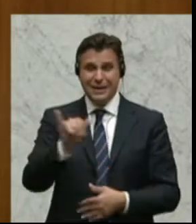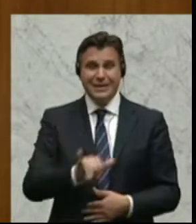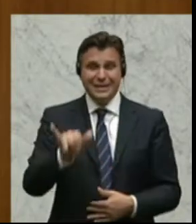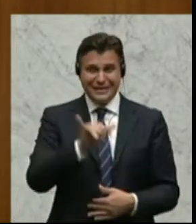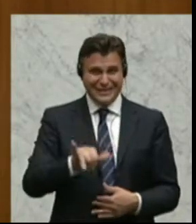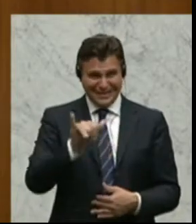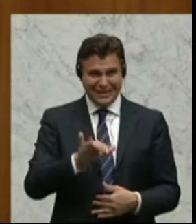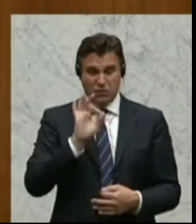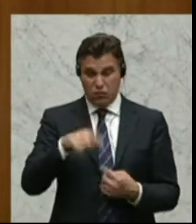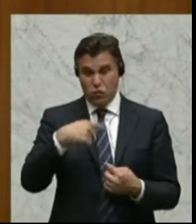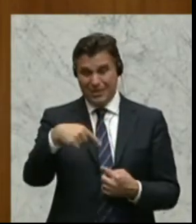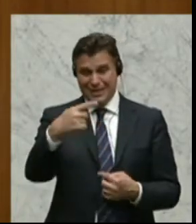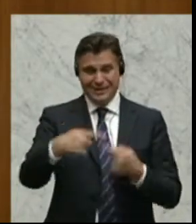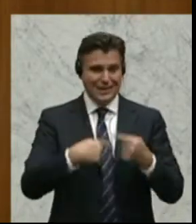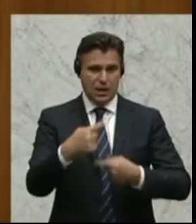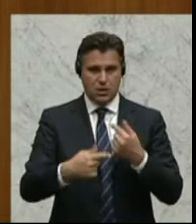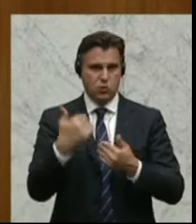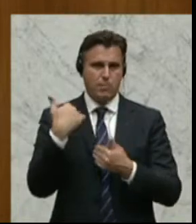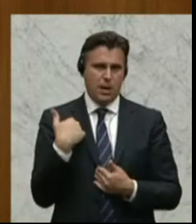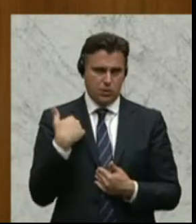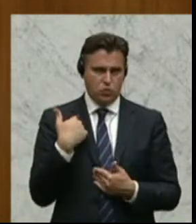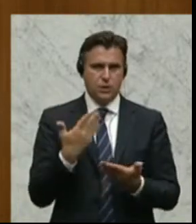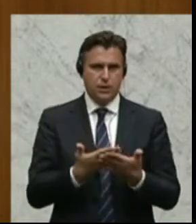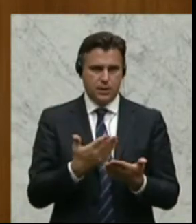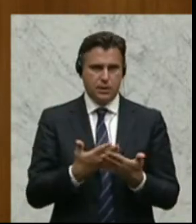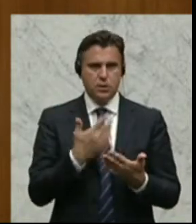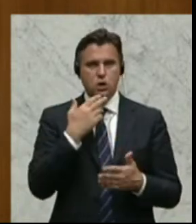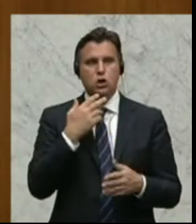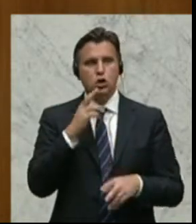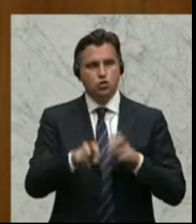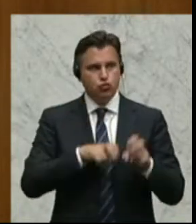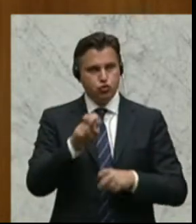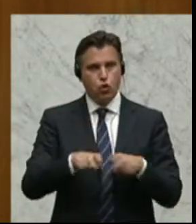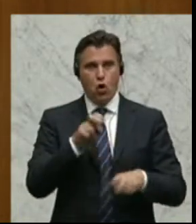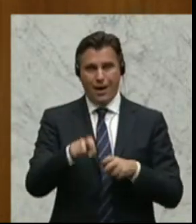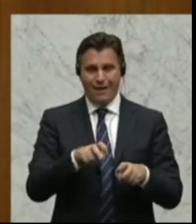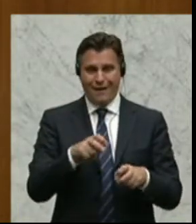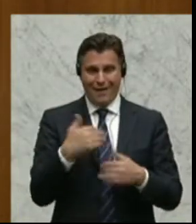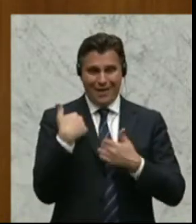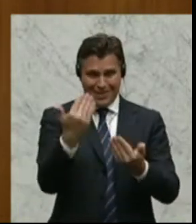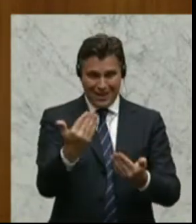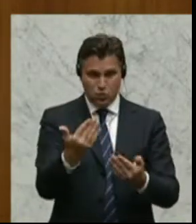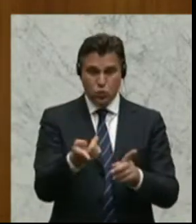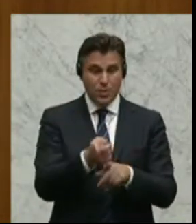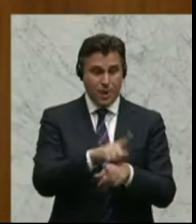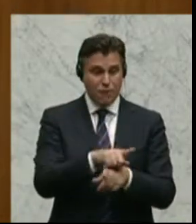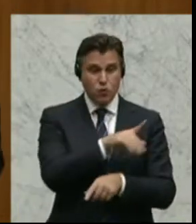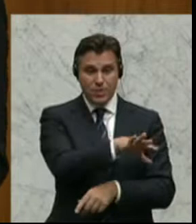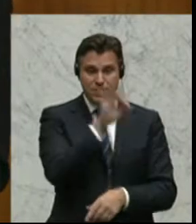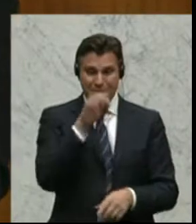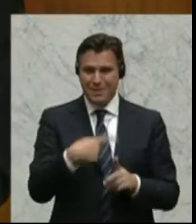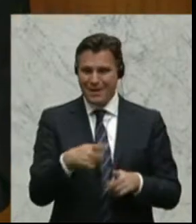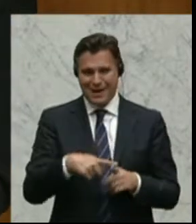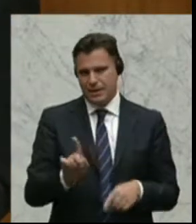Generationen. Daher ein klares Wort, Steuerentlastung auf Pump kommt für mich nicht in Frage. Mir geht es um echte